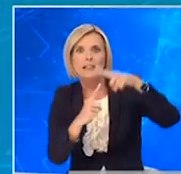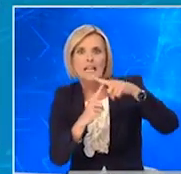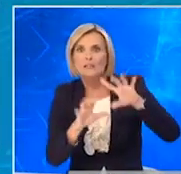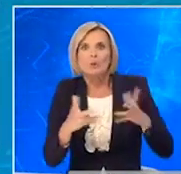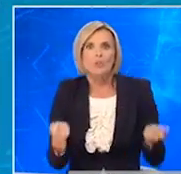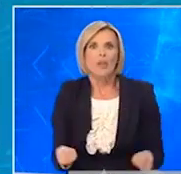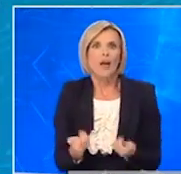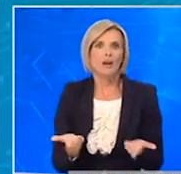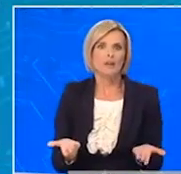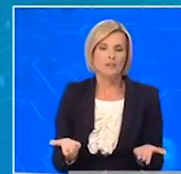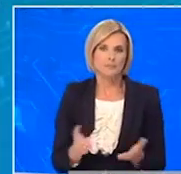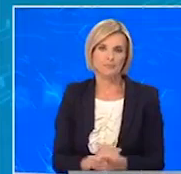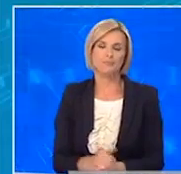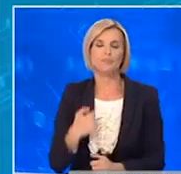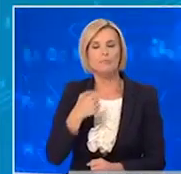ξέρετε,